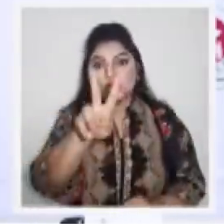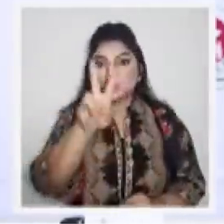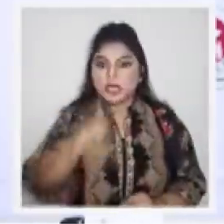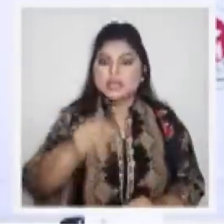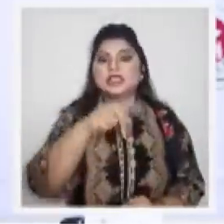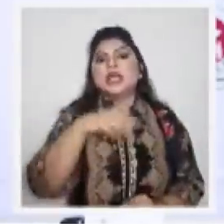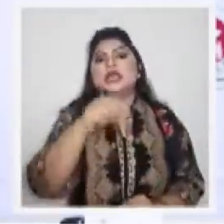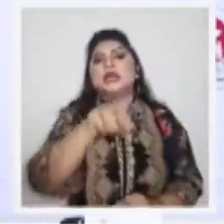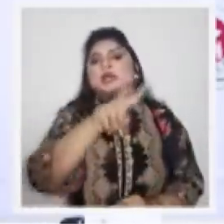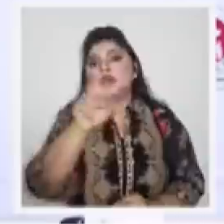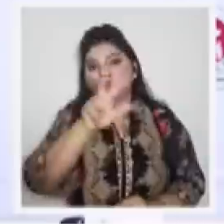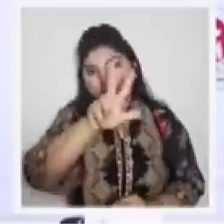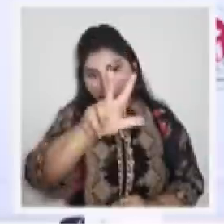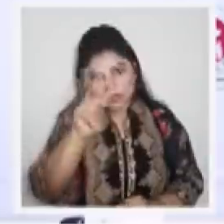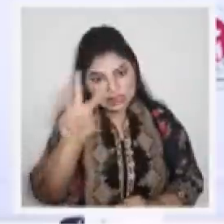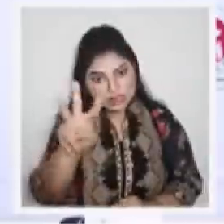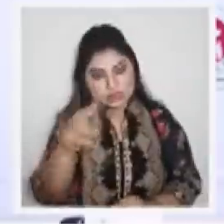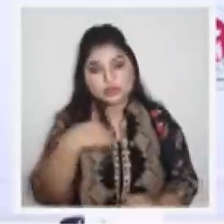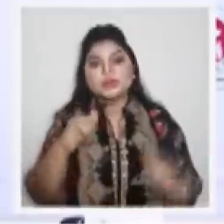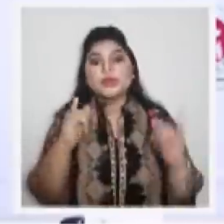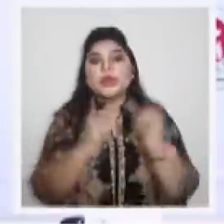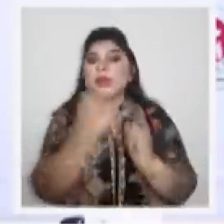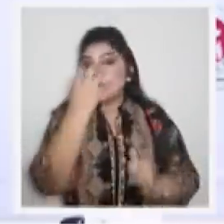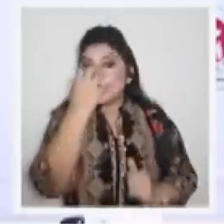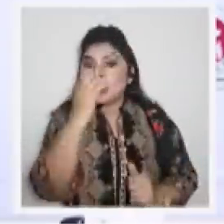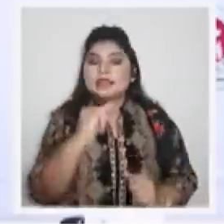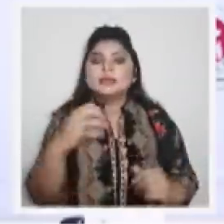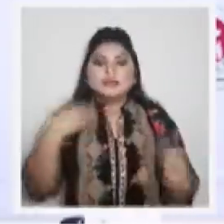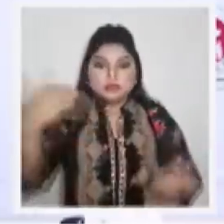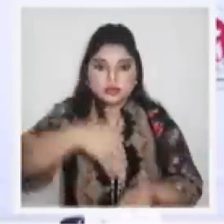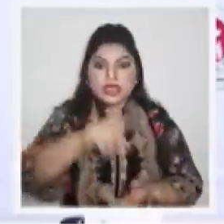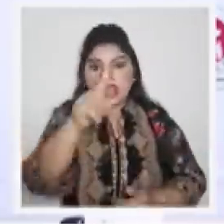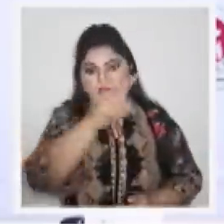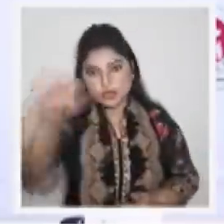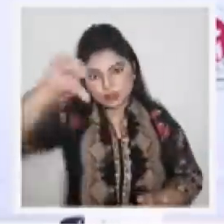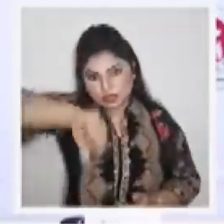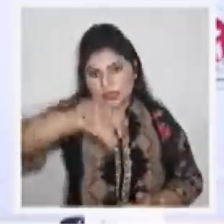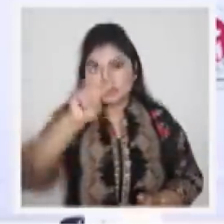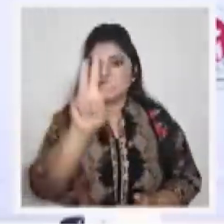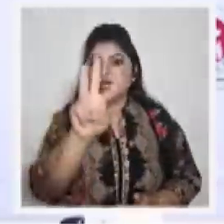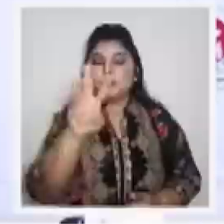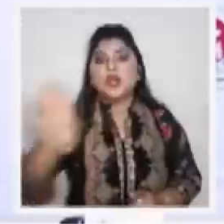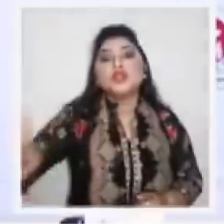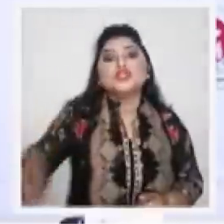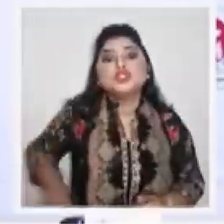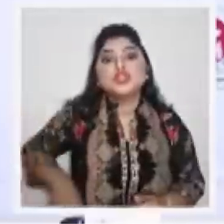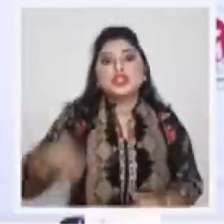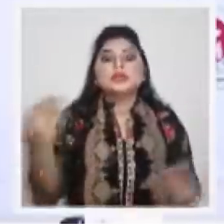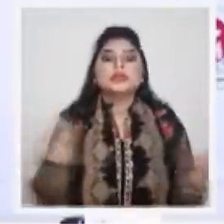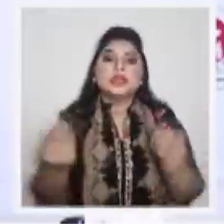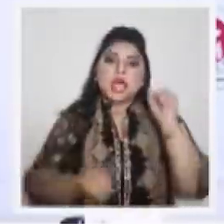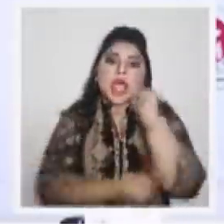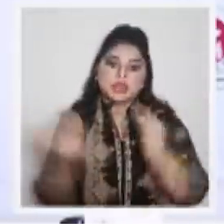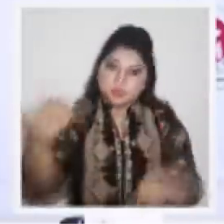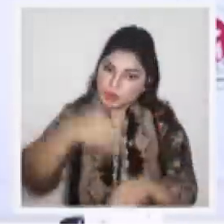হাসপাতালের তথ্য, ঢাকা মহানগরী সাধারণ শয্যায় রুগী ভর্তি আছে 2,083 জন এবং ঢাকা মহানগরীর ICU শয্যায়